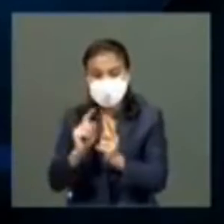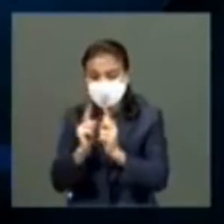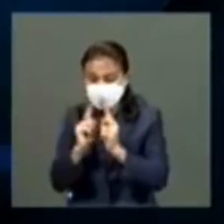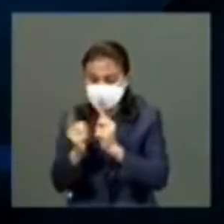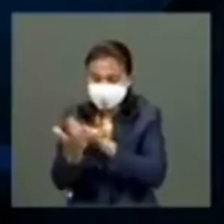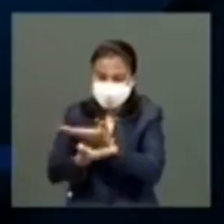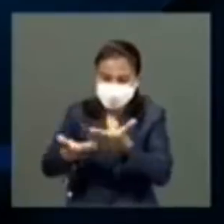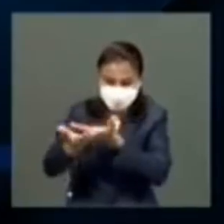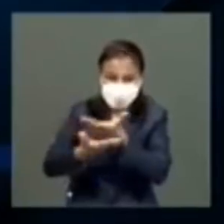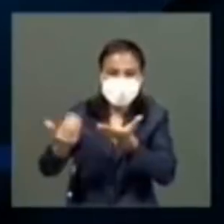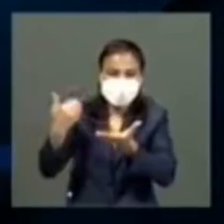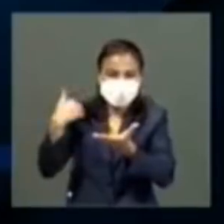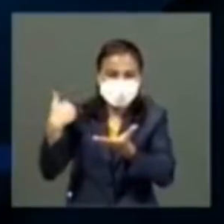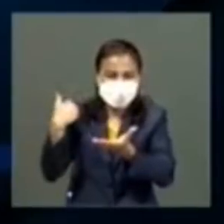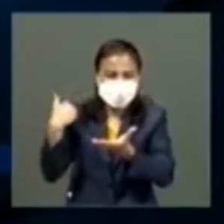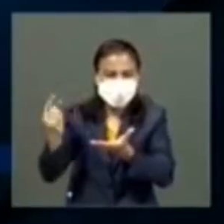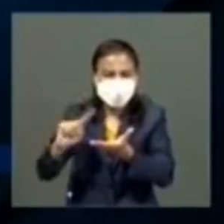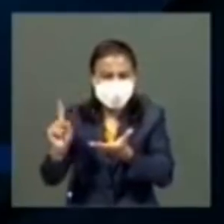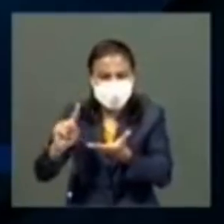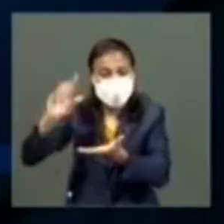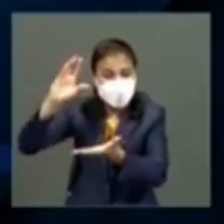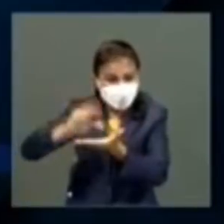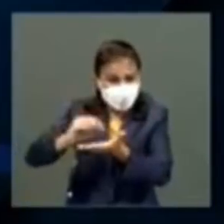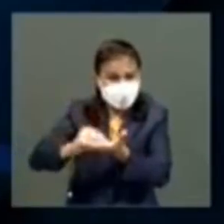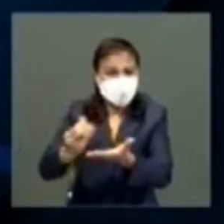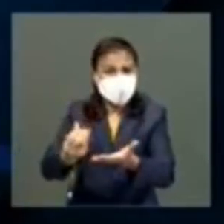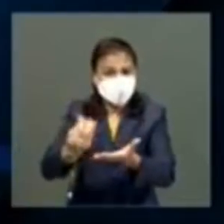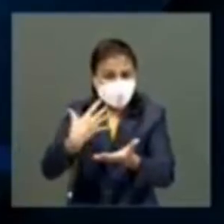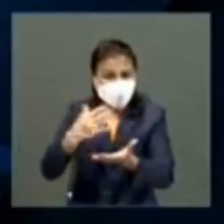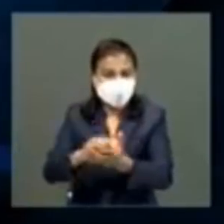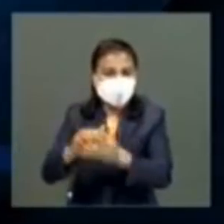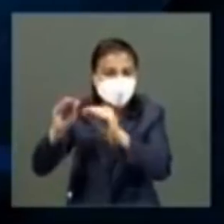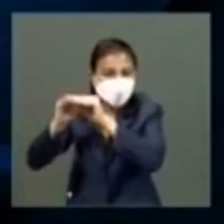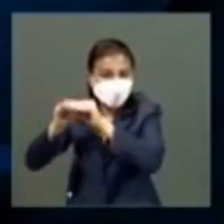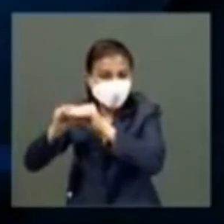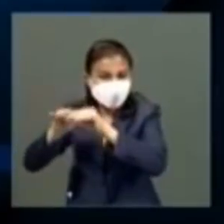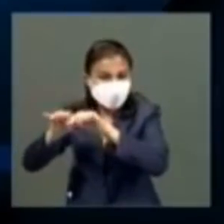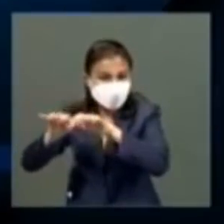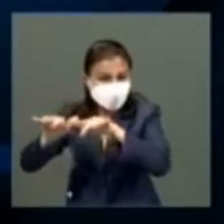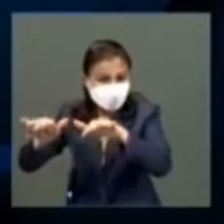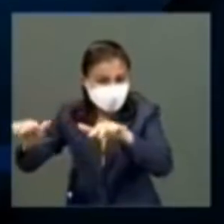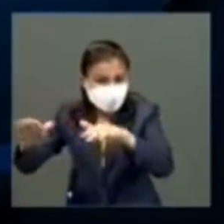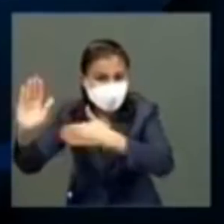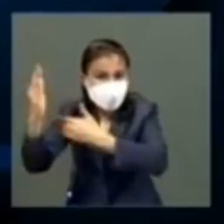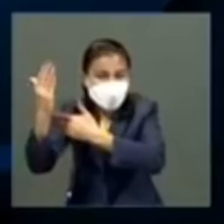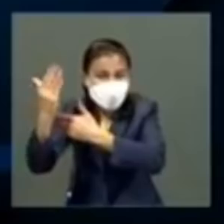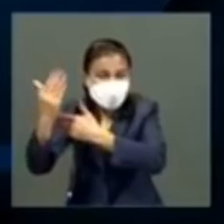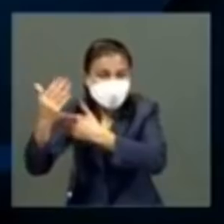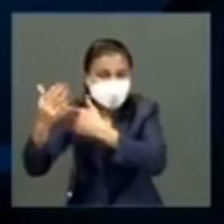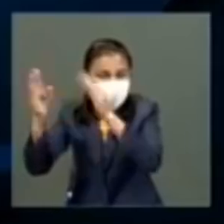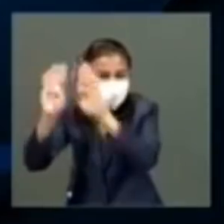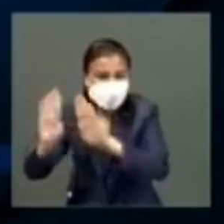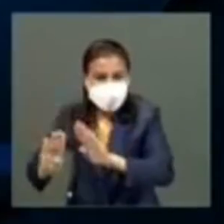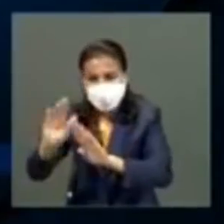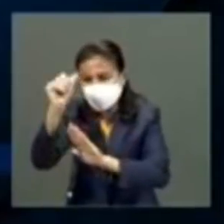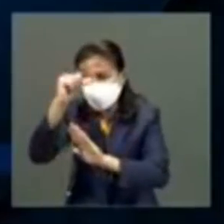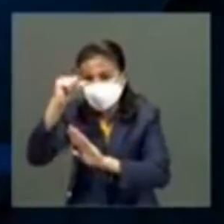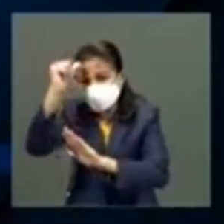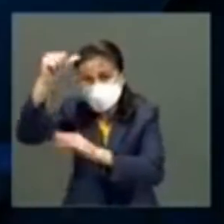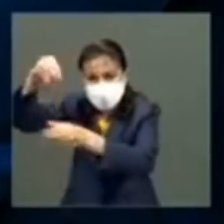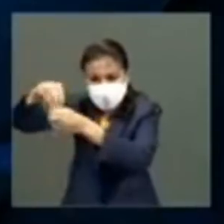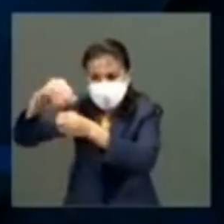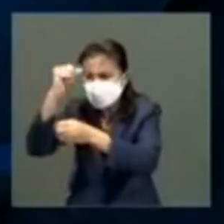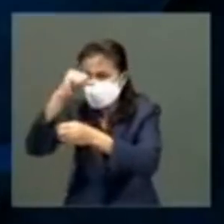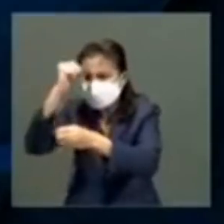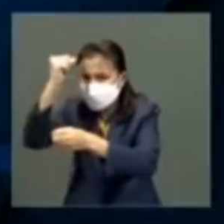ค่ะเพราะว่าตอนนี้เนี่ยมีการรายงานว่าการแพร่ระบาดโควิชสายพันธุ์อินเดียนั้นไม่ได้ระบุอยู่เฉพาะประเทศอินเดีย